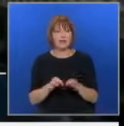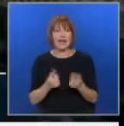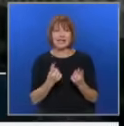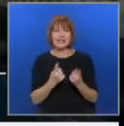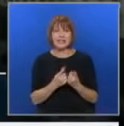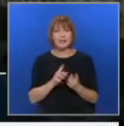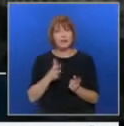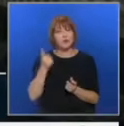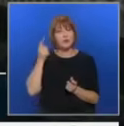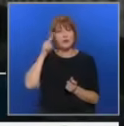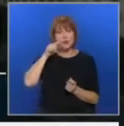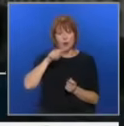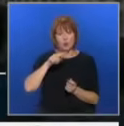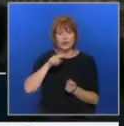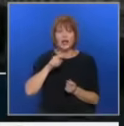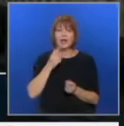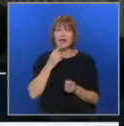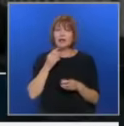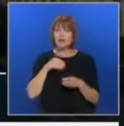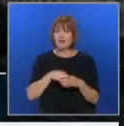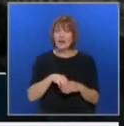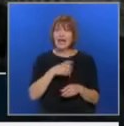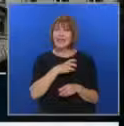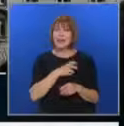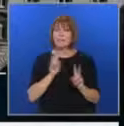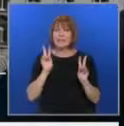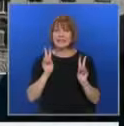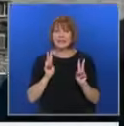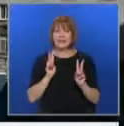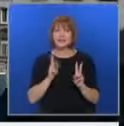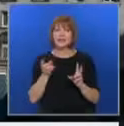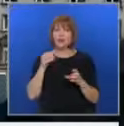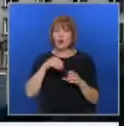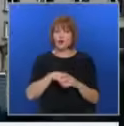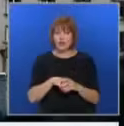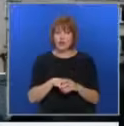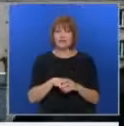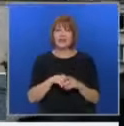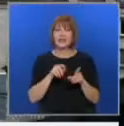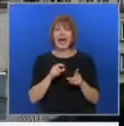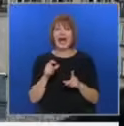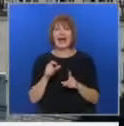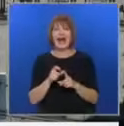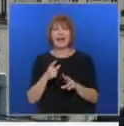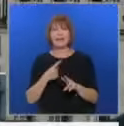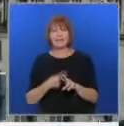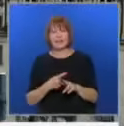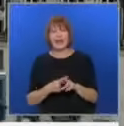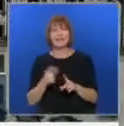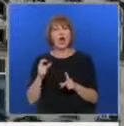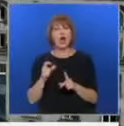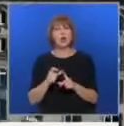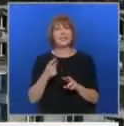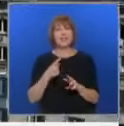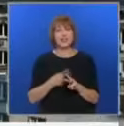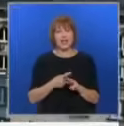най-вероятно утре, заяви още Сачева и добави, че от ГЕРБ СДС. В нея ще участват тя самата, Рая Назарян и Росен Желязков. А